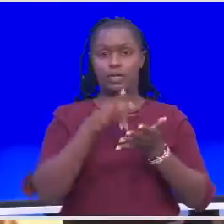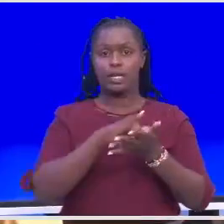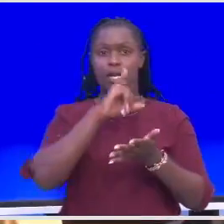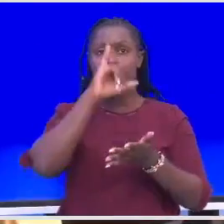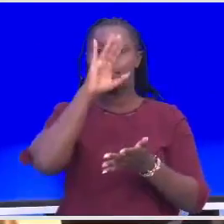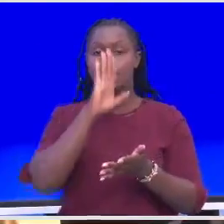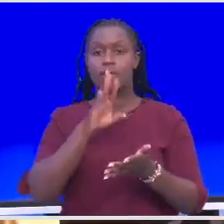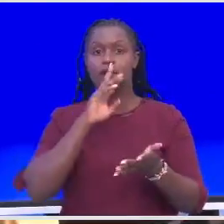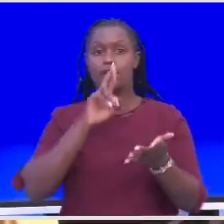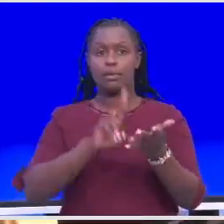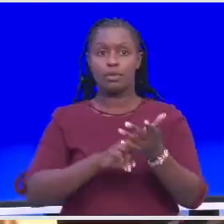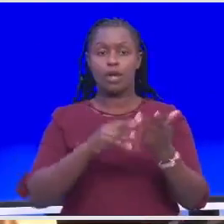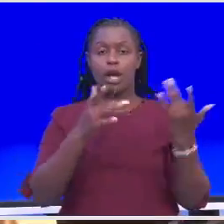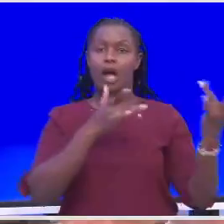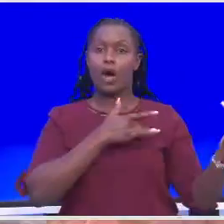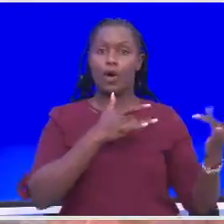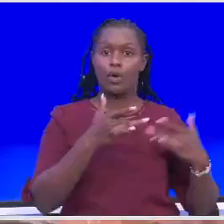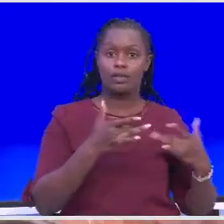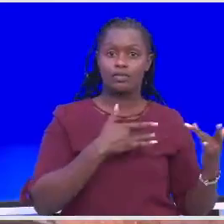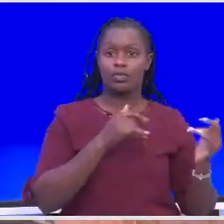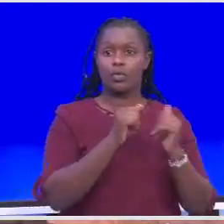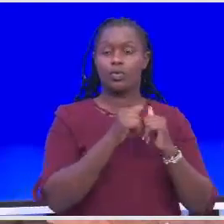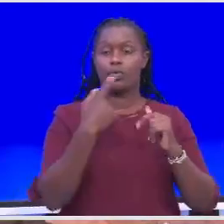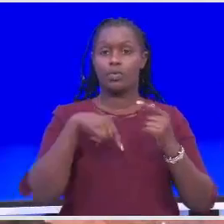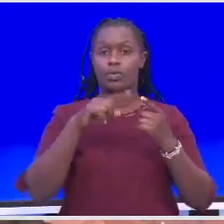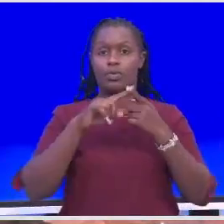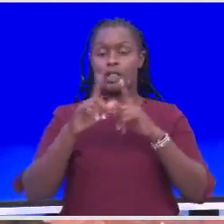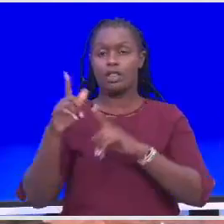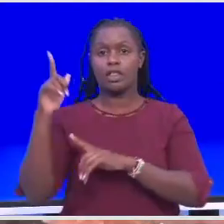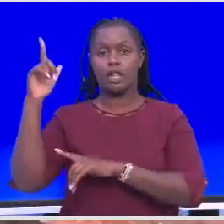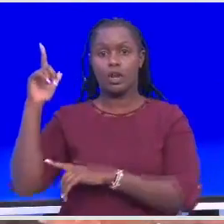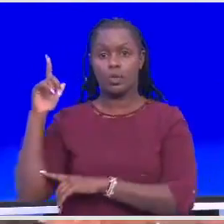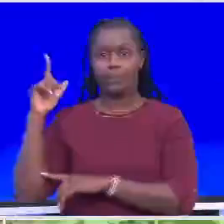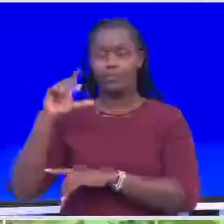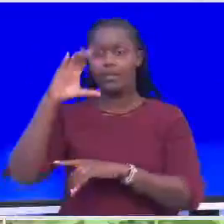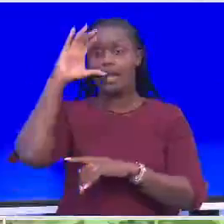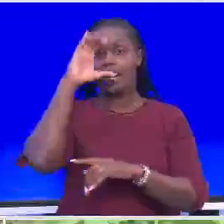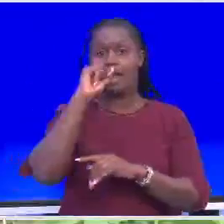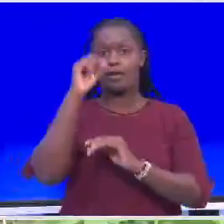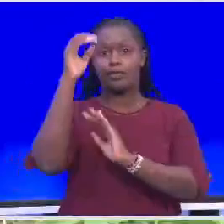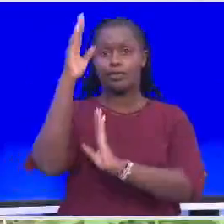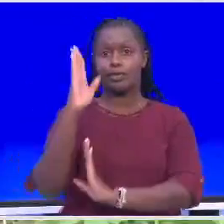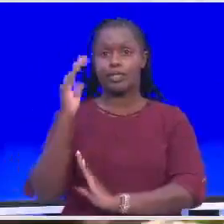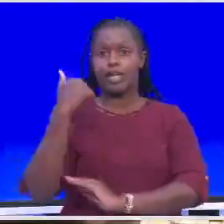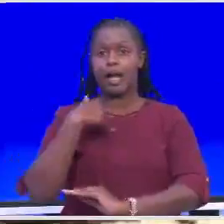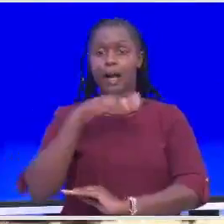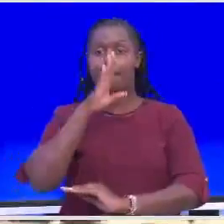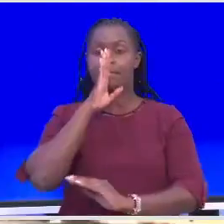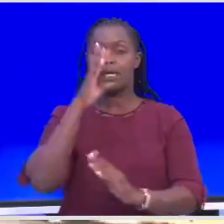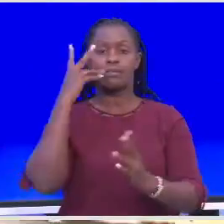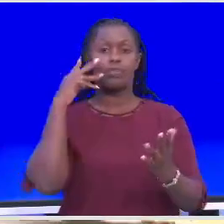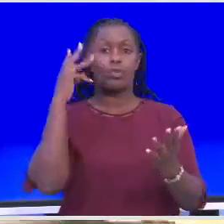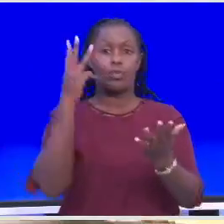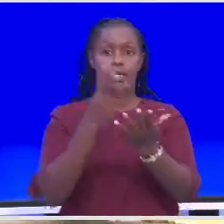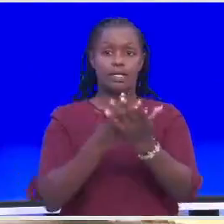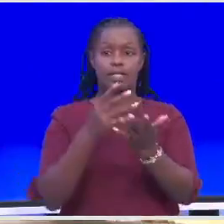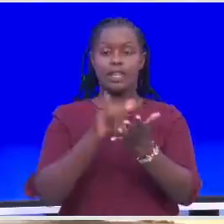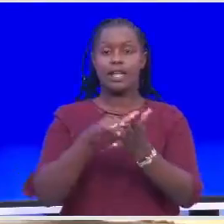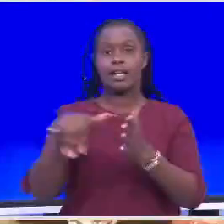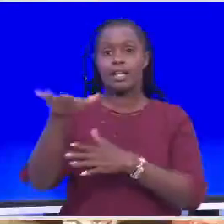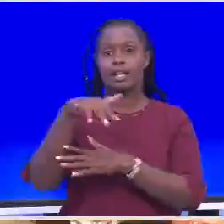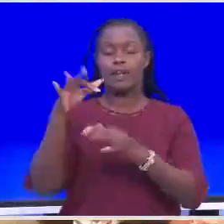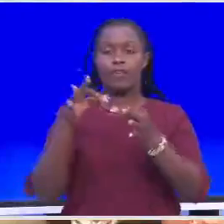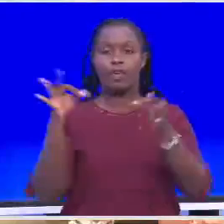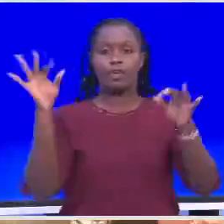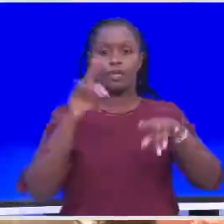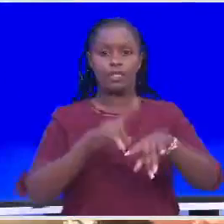wastakiwe kulingana na mujibu wa sheria. Kulingana na wanakijiji, utovu wa usalama umekuwa ukishuhudiwa katika eneo hilo kwa muda sasa, huku wakiomba